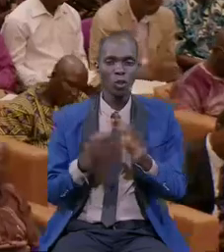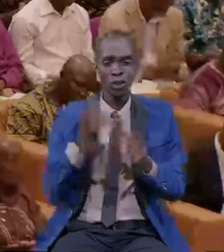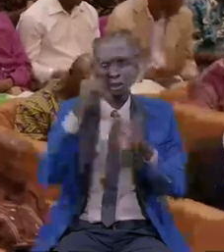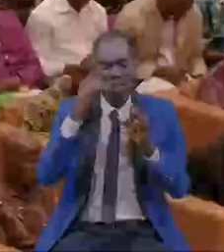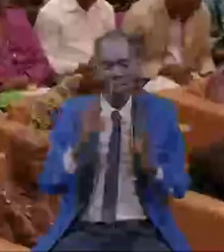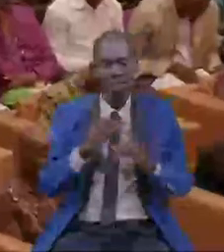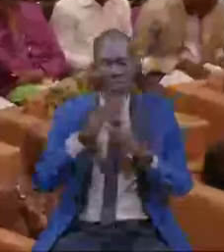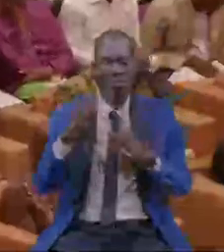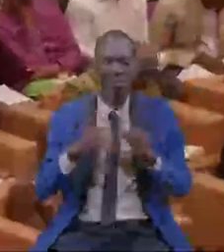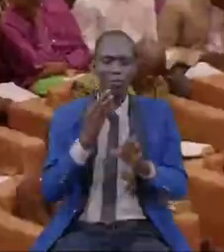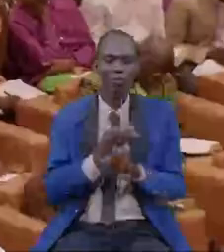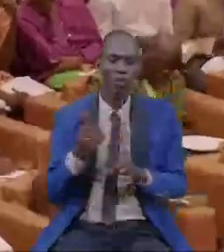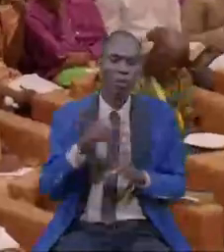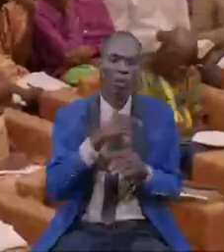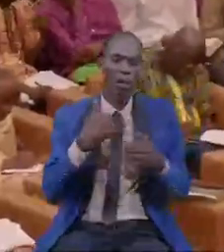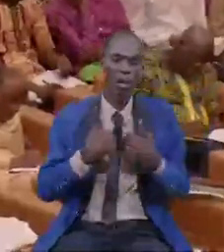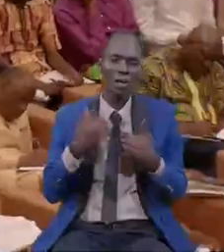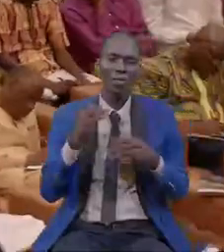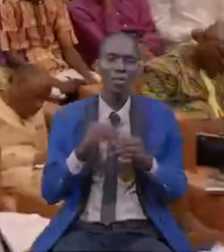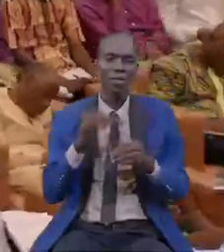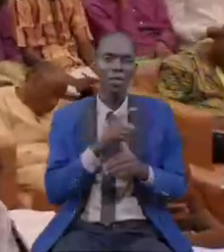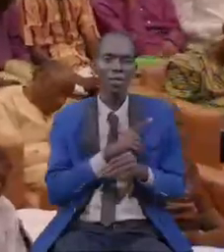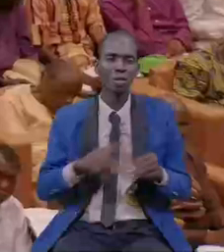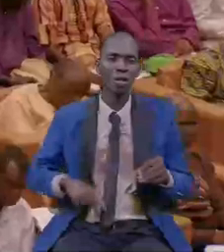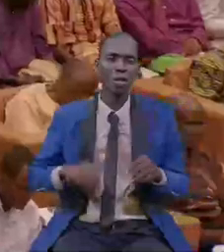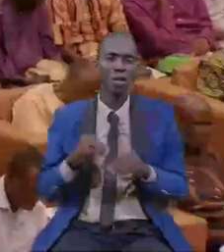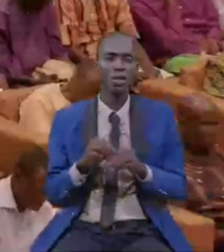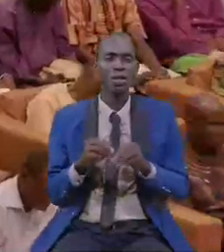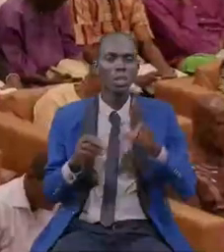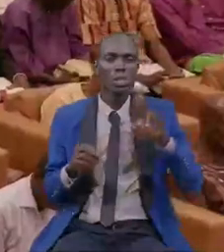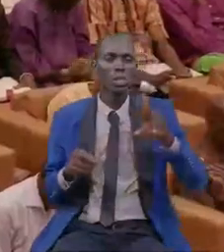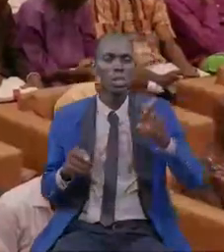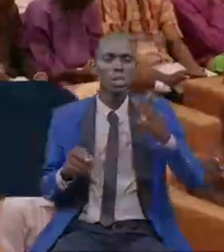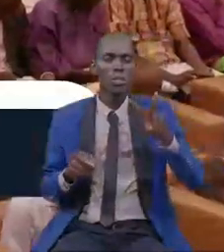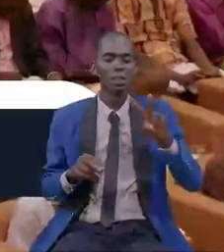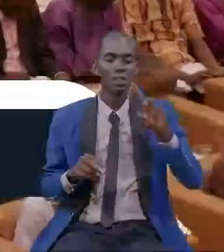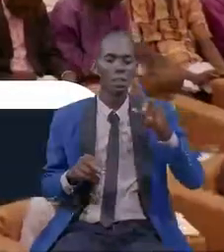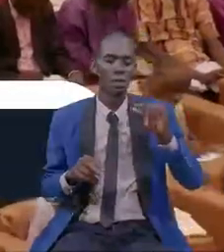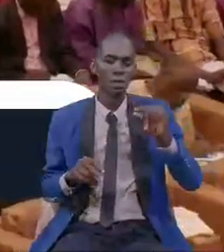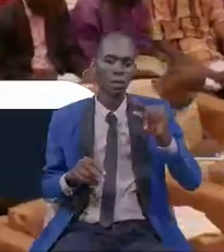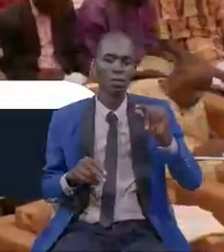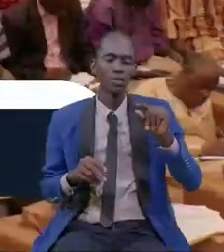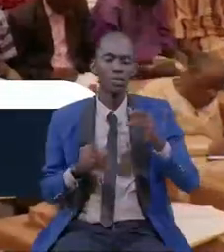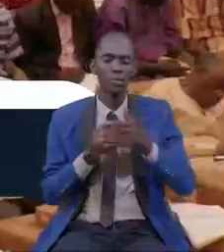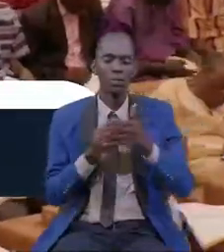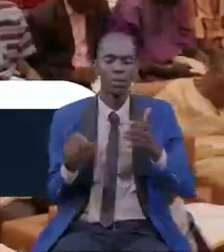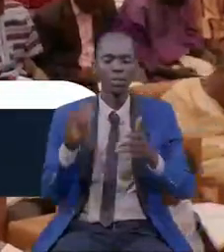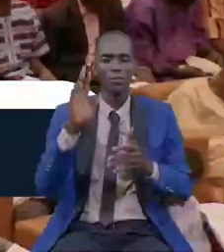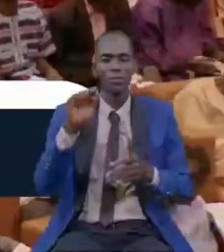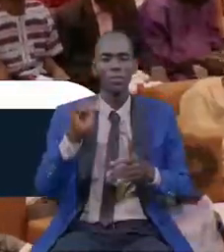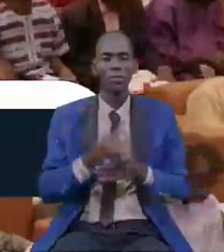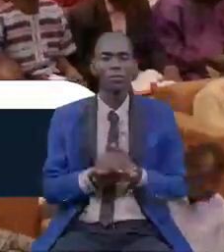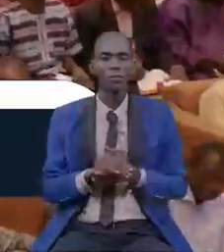l'Éternel apocalypse chapitre 20 le verset 15 apocalypse chapitre 20 le